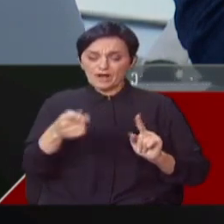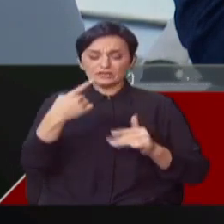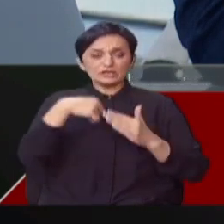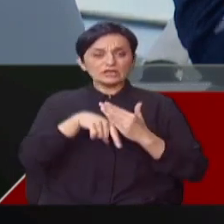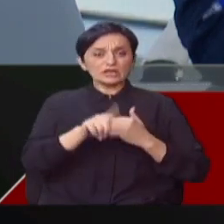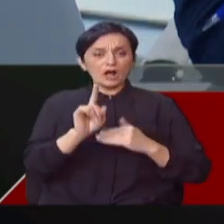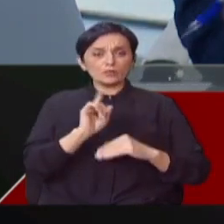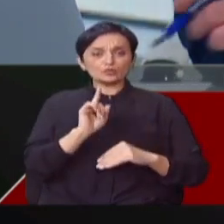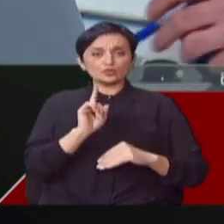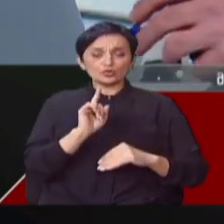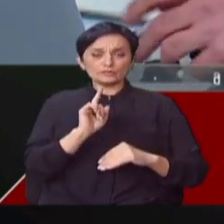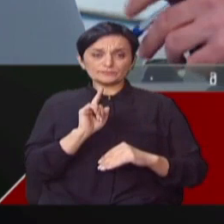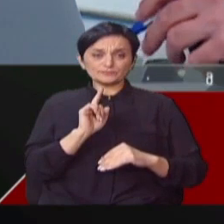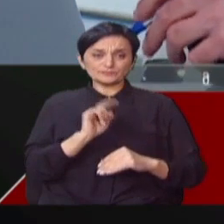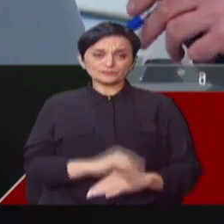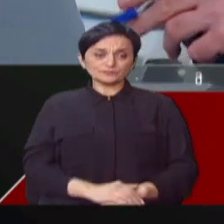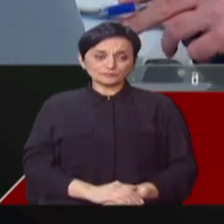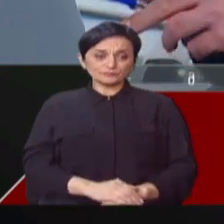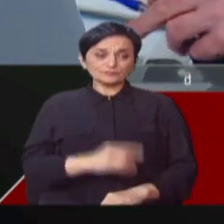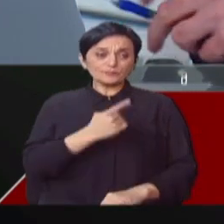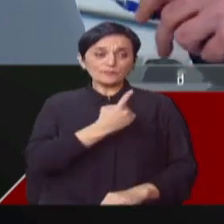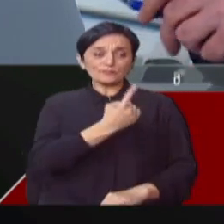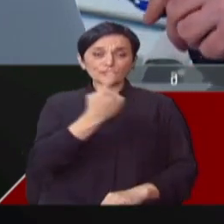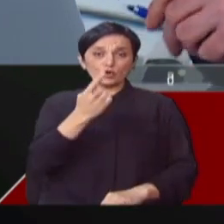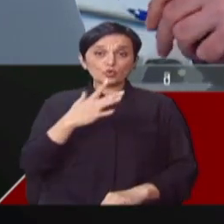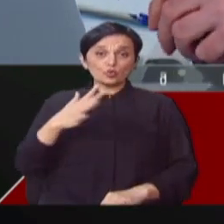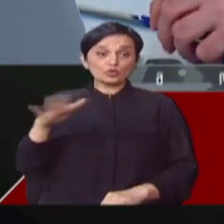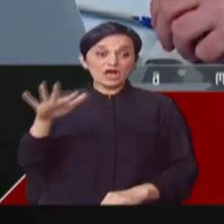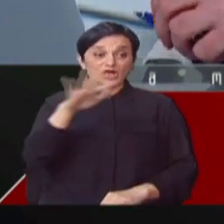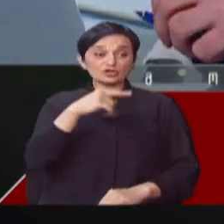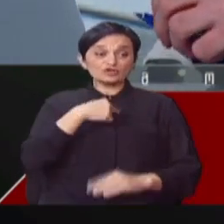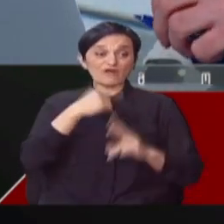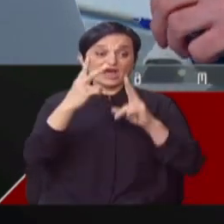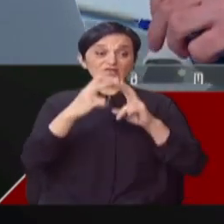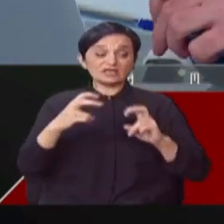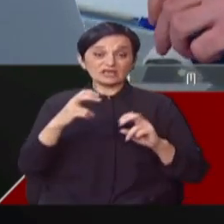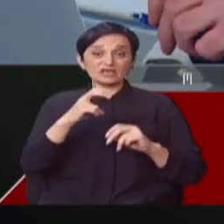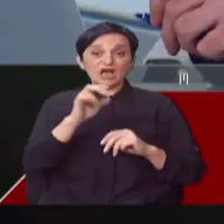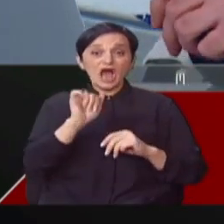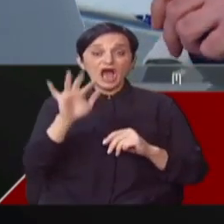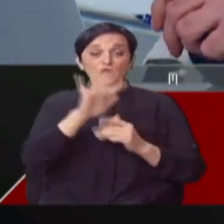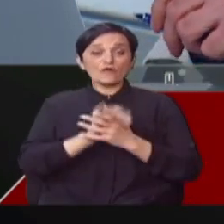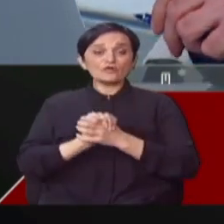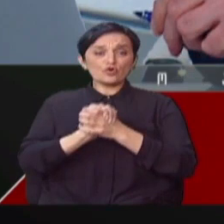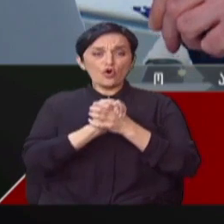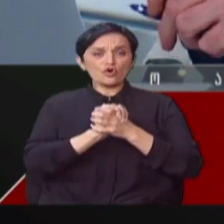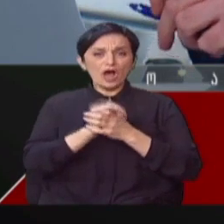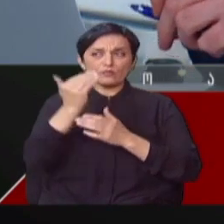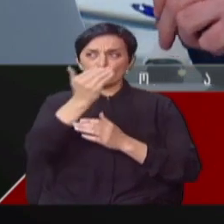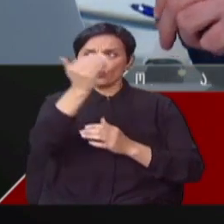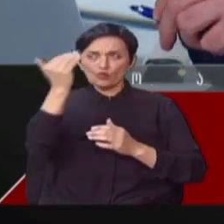იქიდან, რომ თვითოლმა ქვეყანამ, ჩვენ რომ გადავხედოთ ევროკავშირის წევრი ქვეყნების მიერ განვლილ